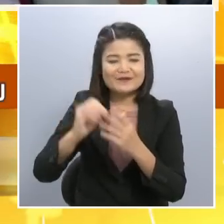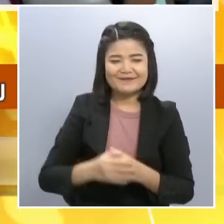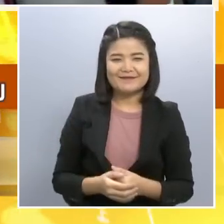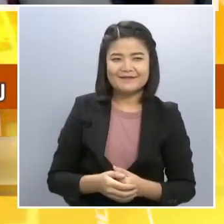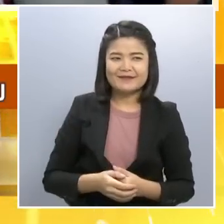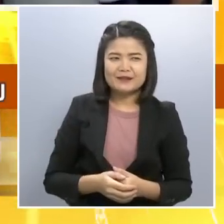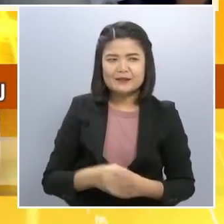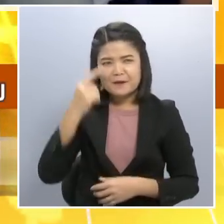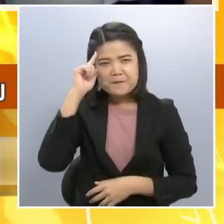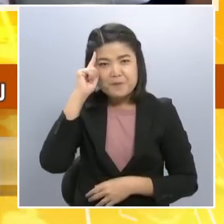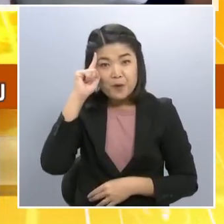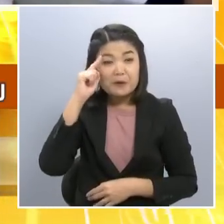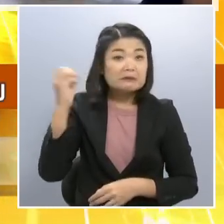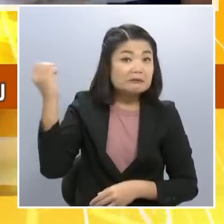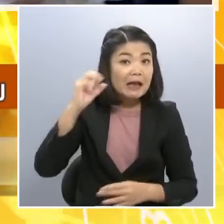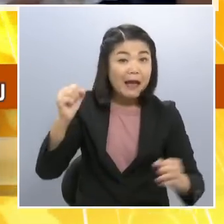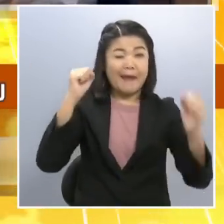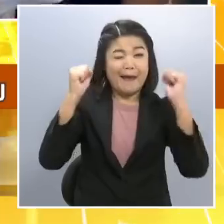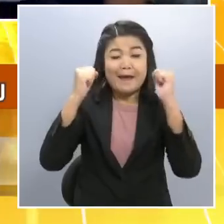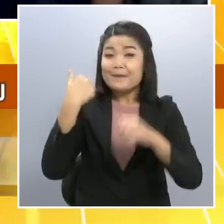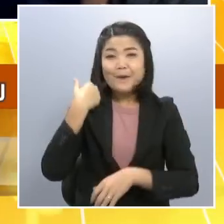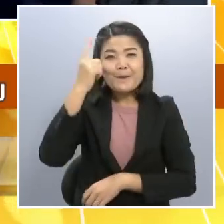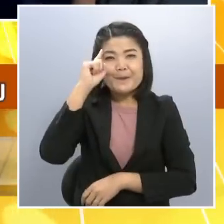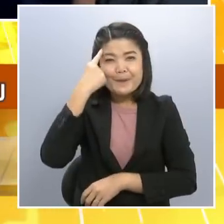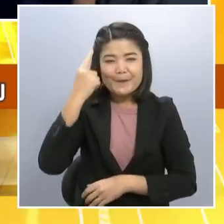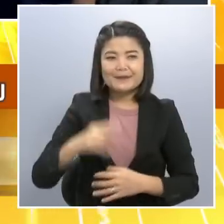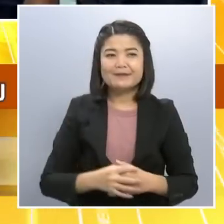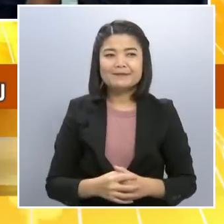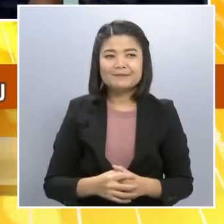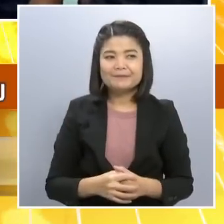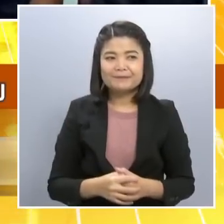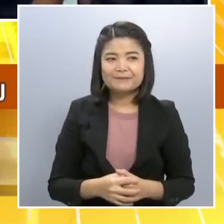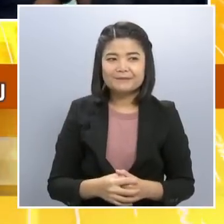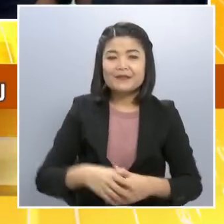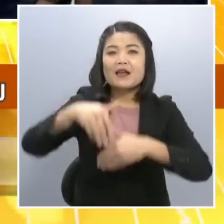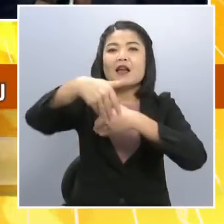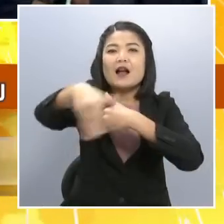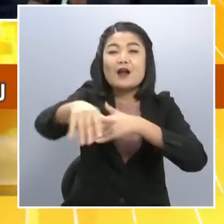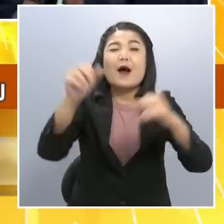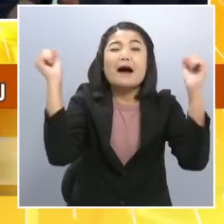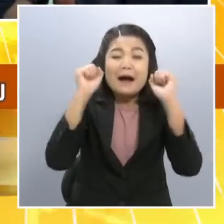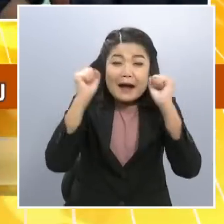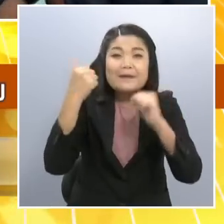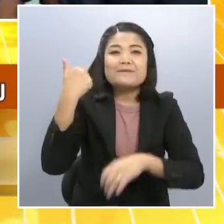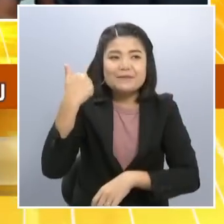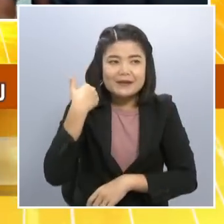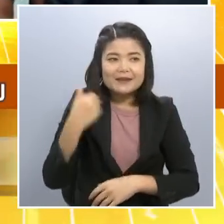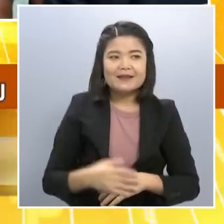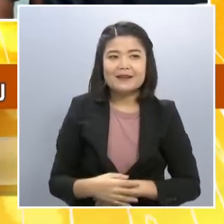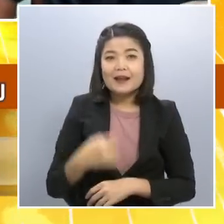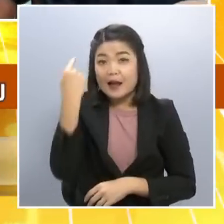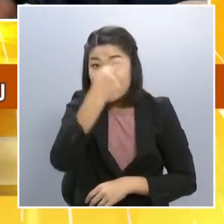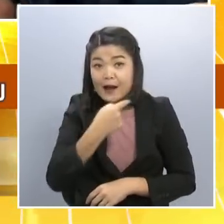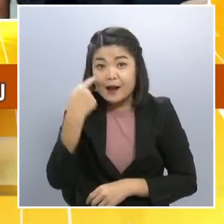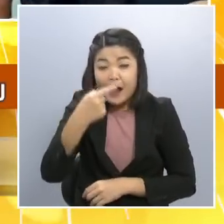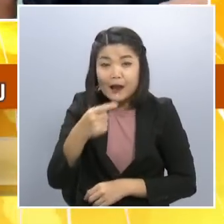30ไม่รู้มีเสียงเฮหรือไม่ประการใดเนี่ยตนปรากฏว่าไอ้ข้างนอกเนี่ยเฮกันมากกว่าบรรดาคอการเมืองเนี่ยท่านผู้ช